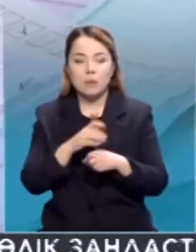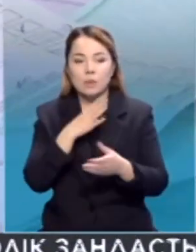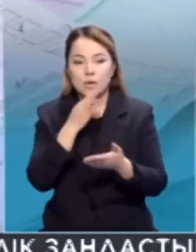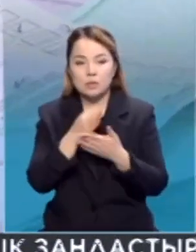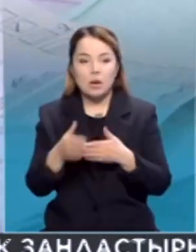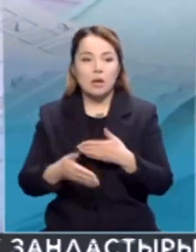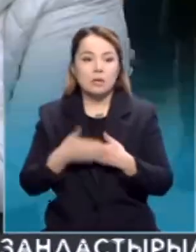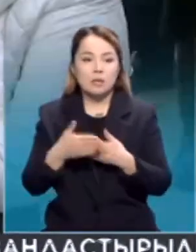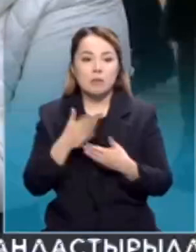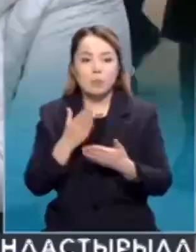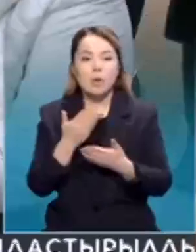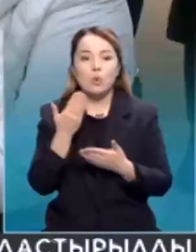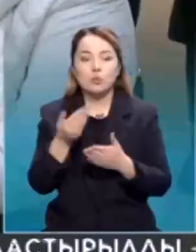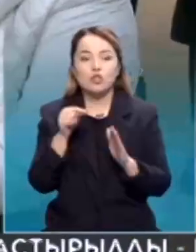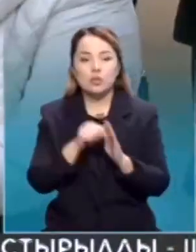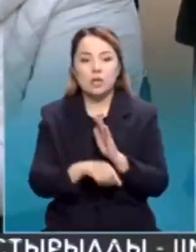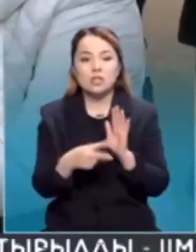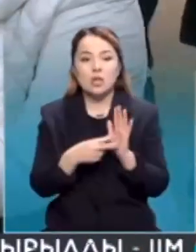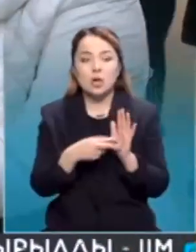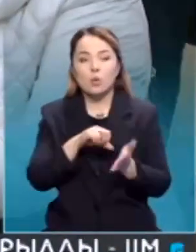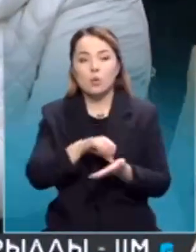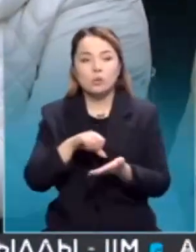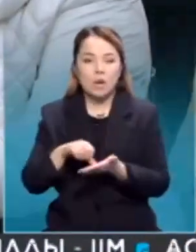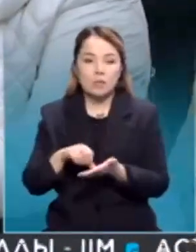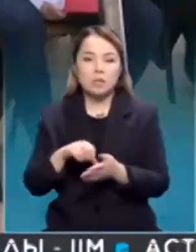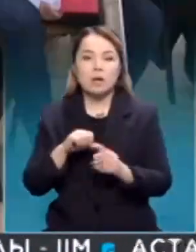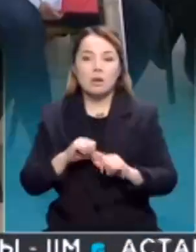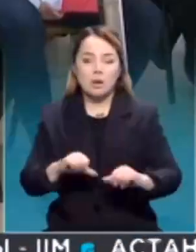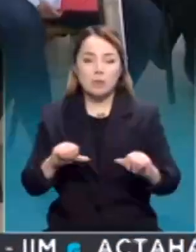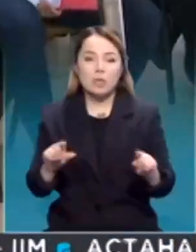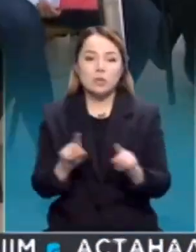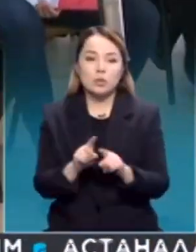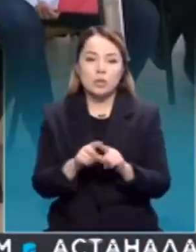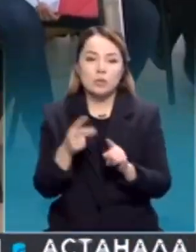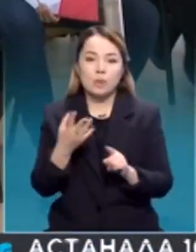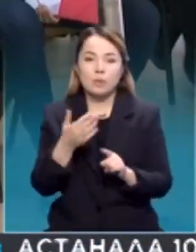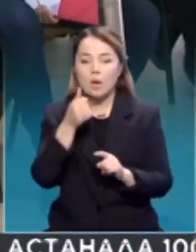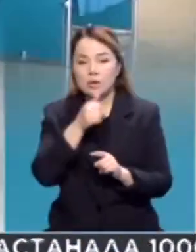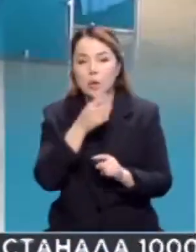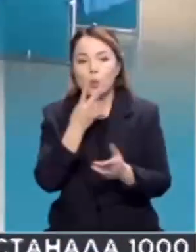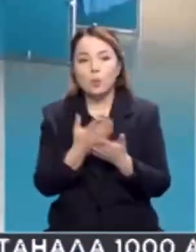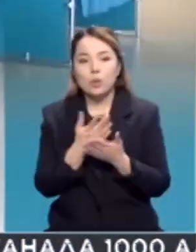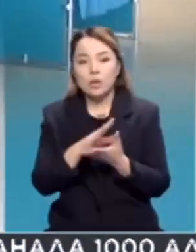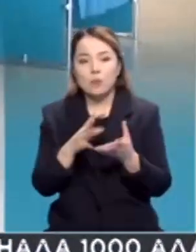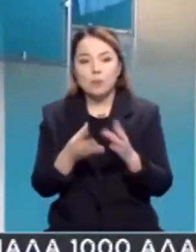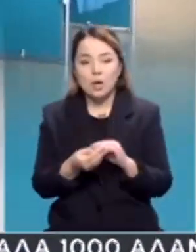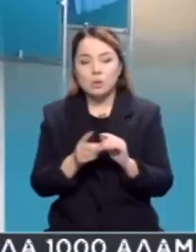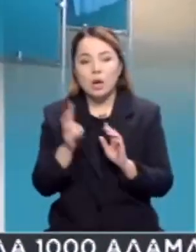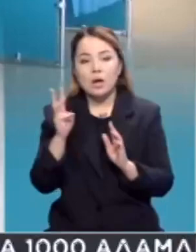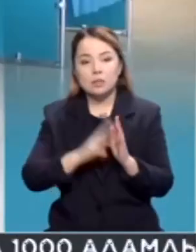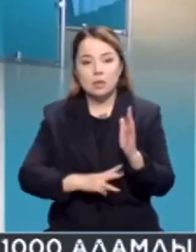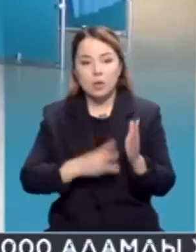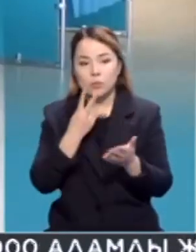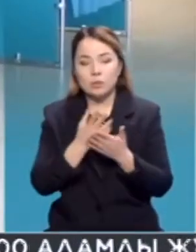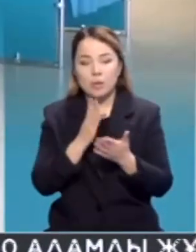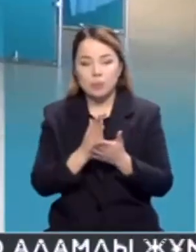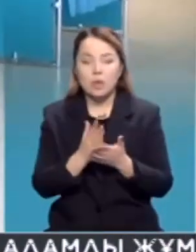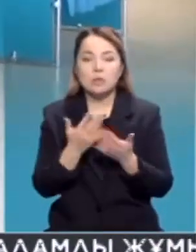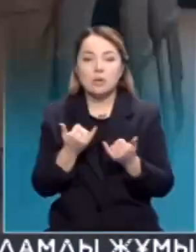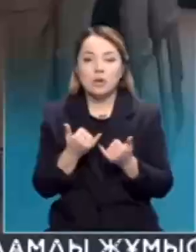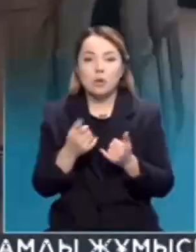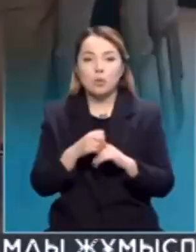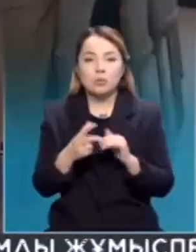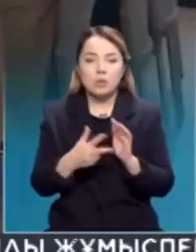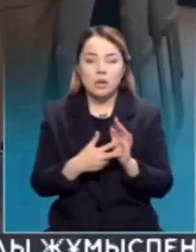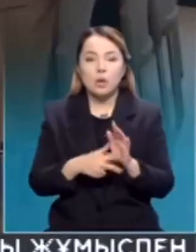жауапқа тартылған. Оның ішінде 7 учаскелік комиссия мүшесіне 25 айлық есептік көрсеткіш мөлшерінде айыппұл салынған. 18